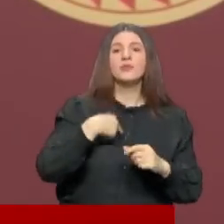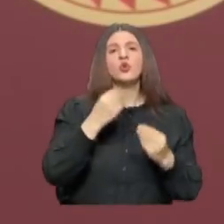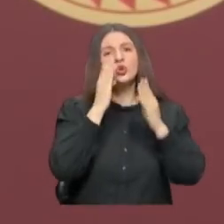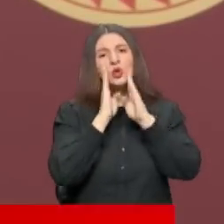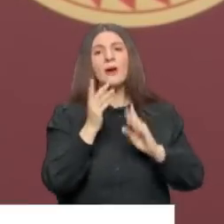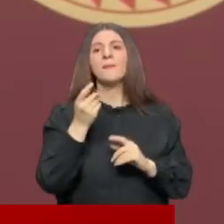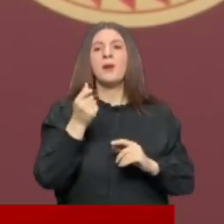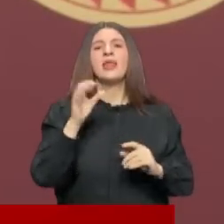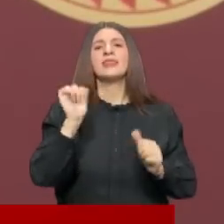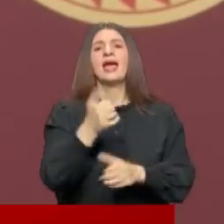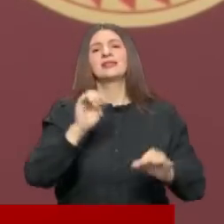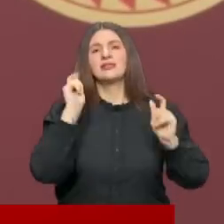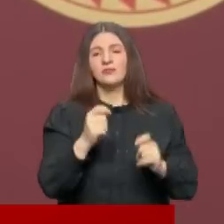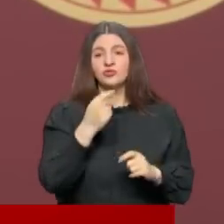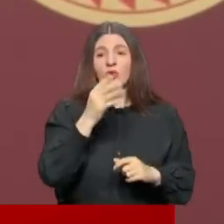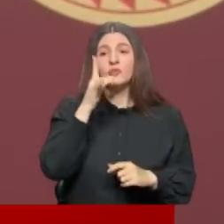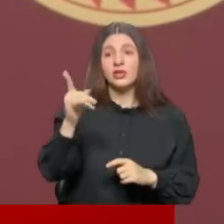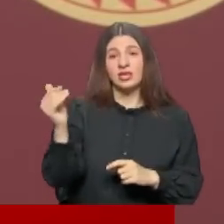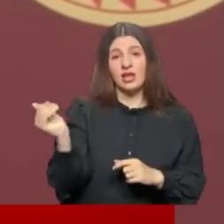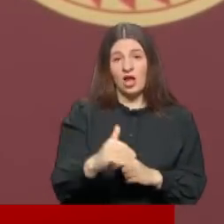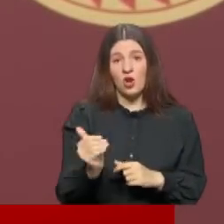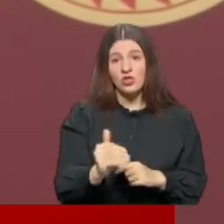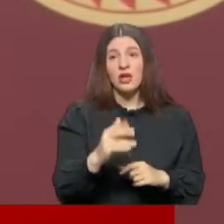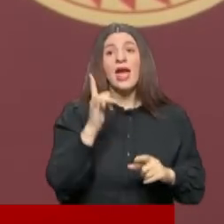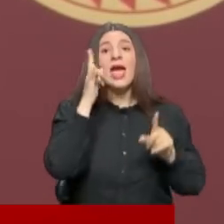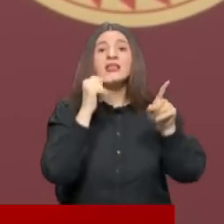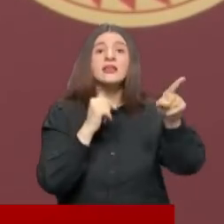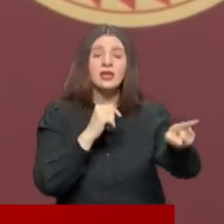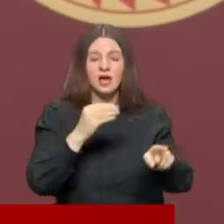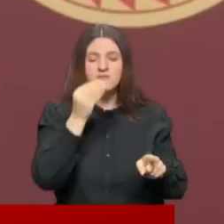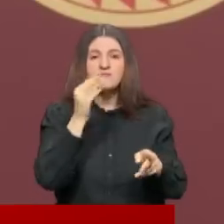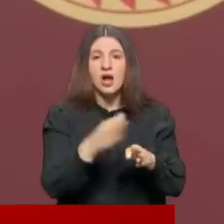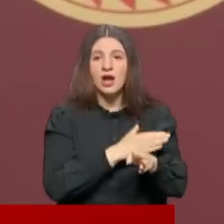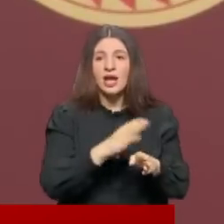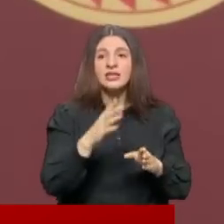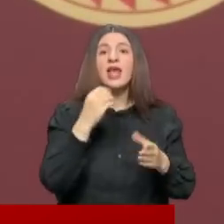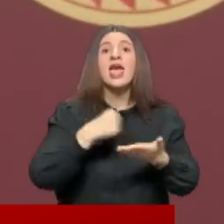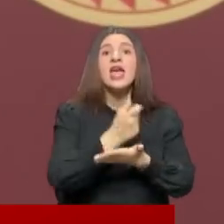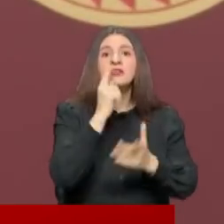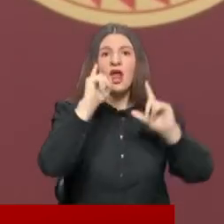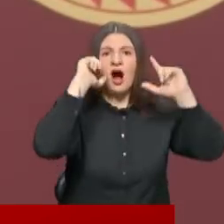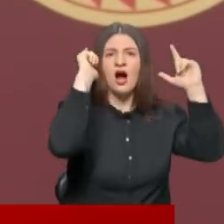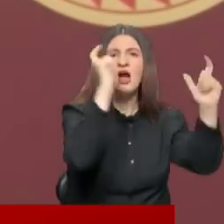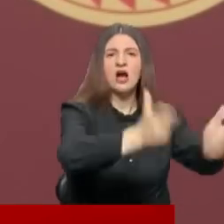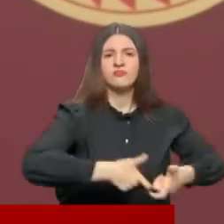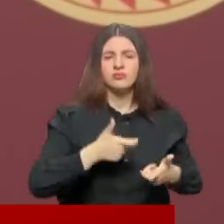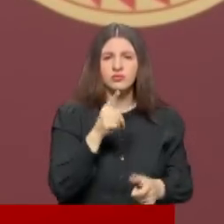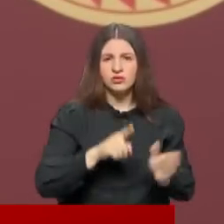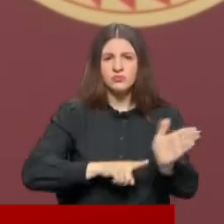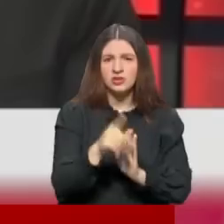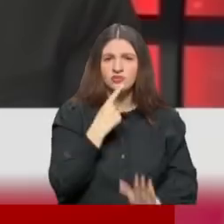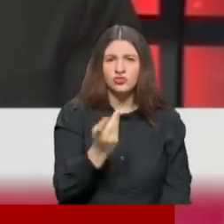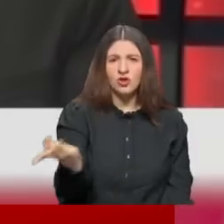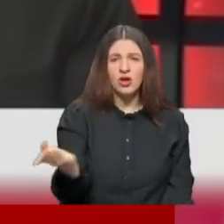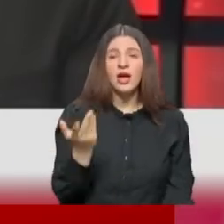paramızı değersizleştirdik diyor. Bulgaristan'dan geliyorlar. Edirne'de marketleri, eczaneleri yağmalıyorlar. Ve bunu başarı